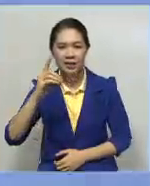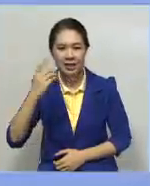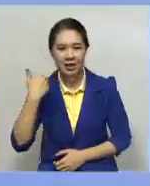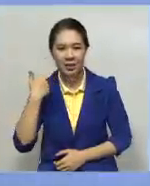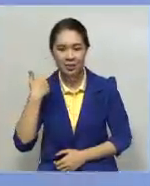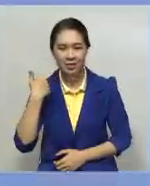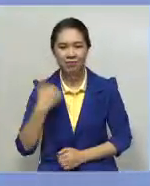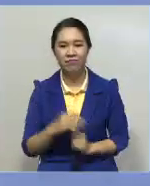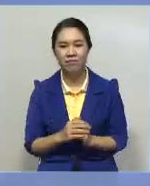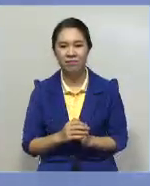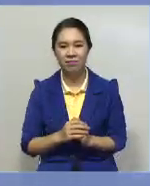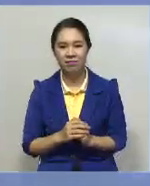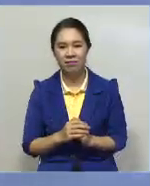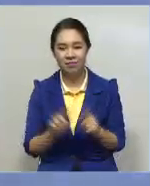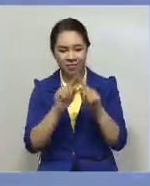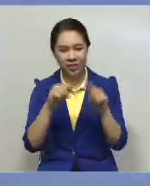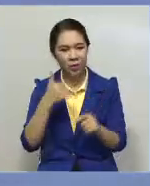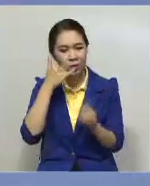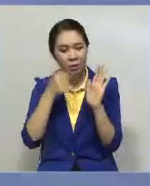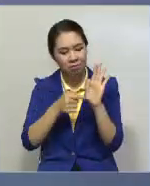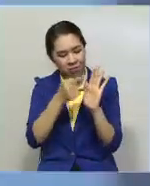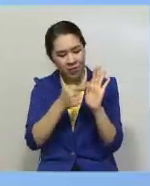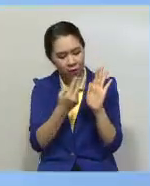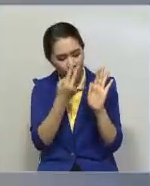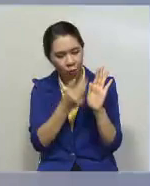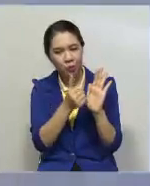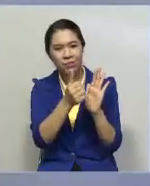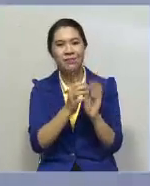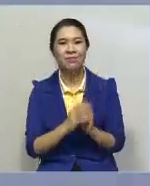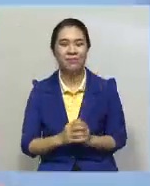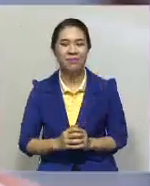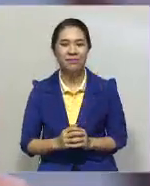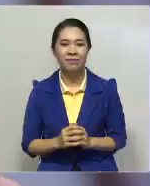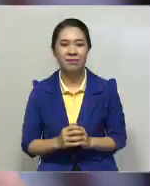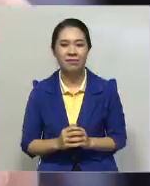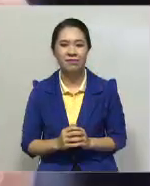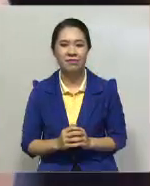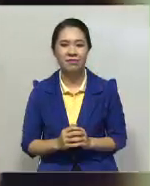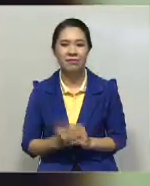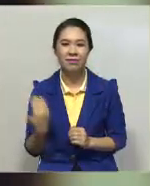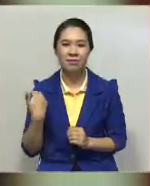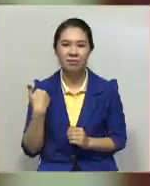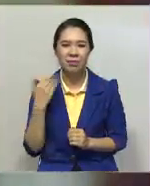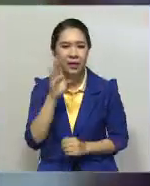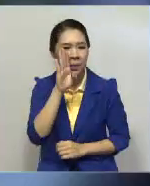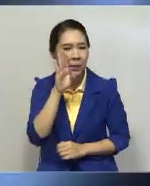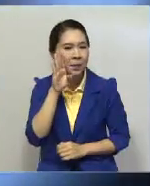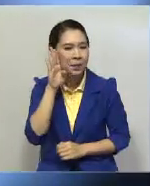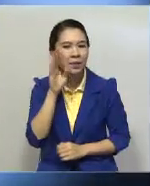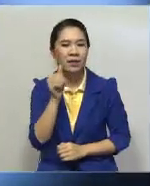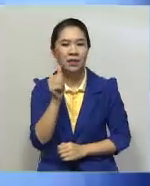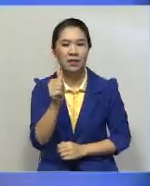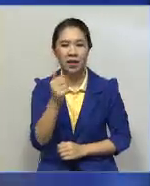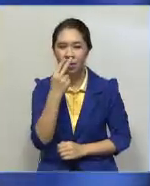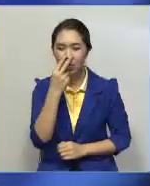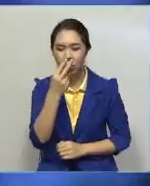2คนอยู่นะคะในข่าวภาคเที่ยงรวมไปถึงข่าวภาคต่างๆด้วยนะคะ ซึ่งก็จะมีเนี่ยค่ะความคมชัดก็สูงมากเลย